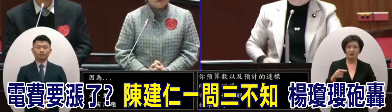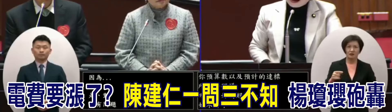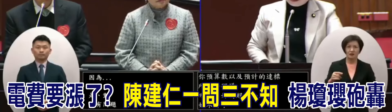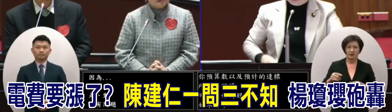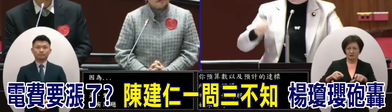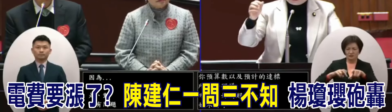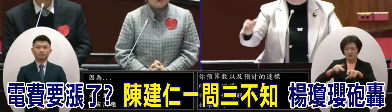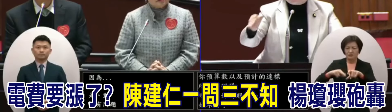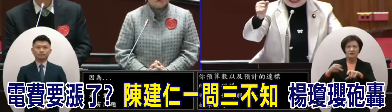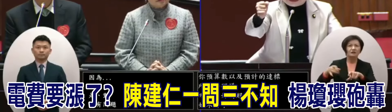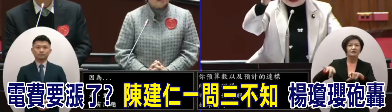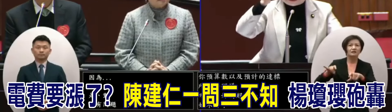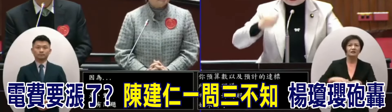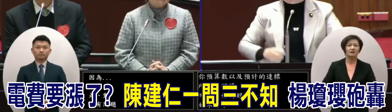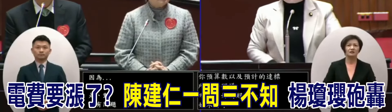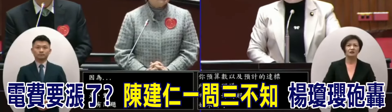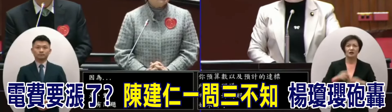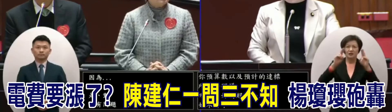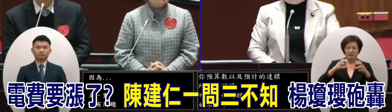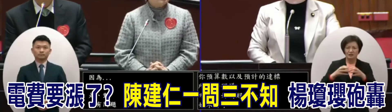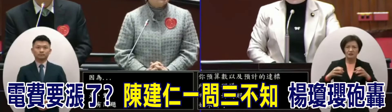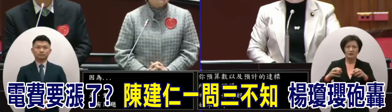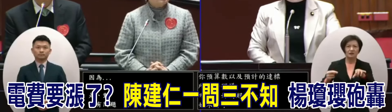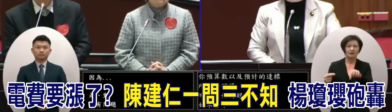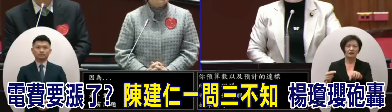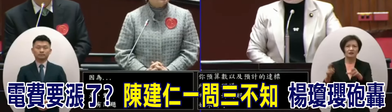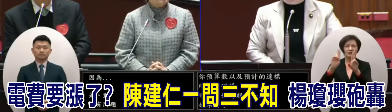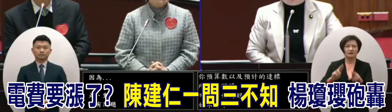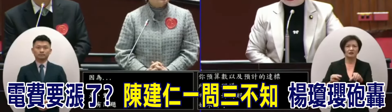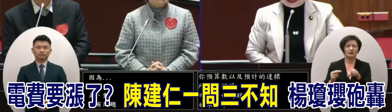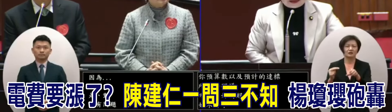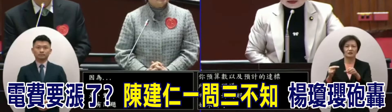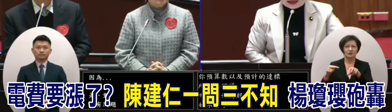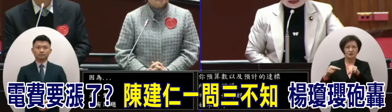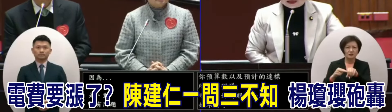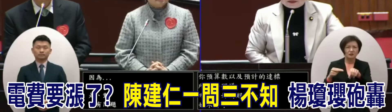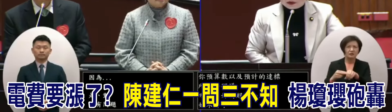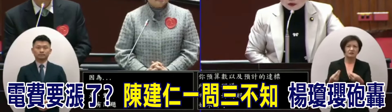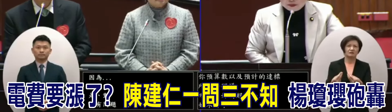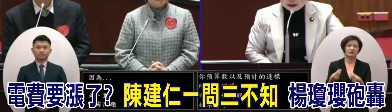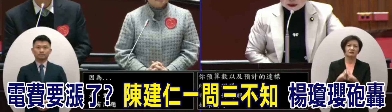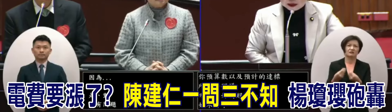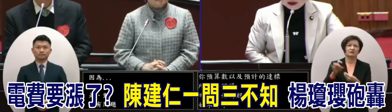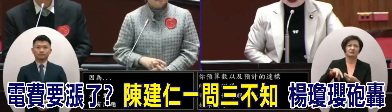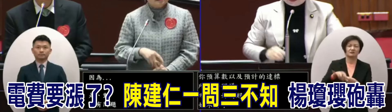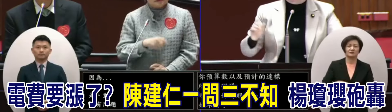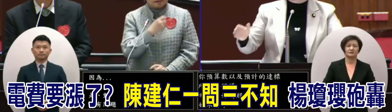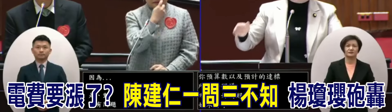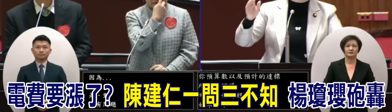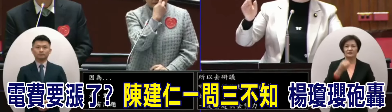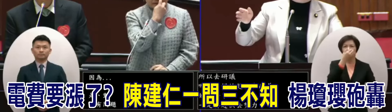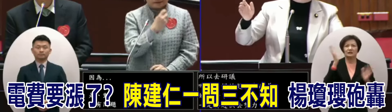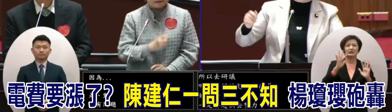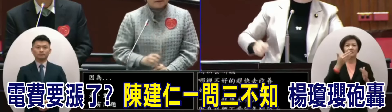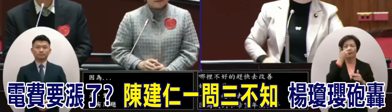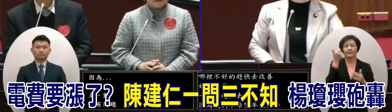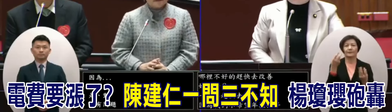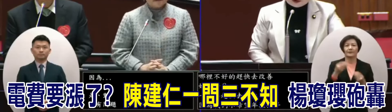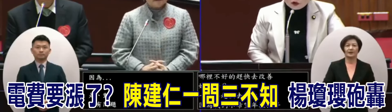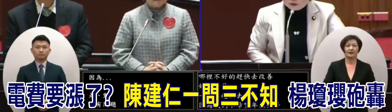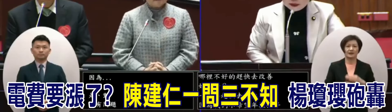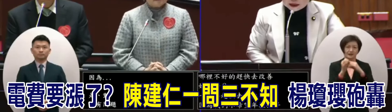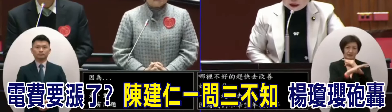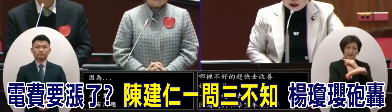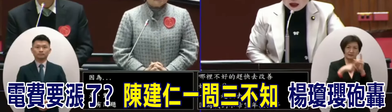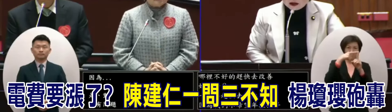没有地方。他要加这个电池没有地方，这样子对于我们年轻人来讲是不公平的，对于社会的净零碳排也